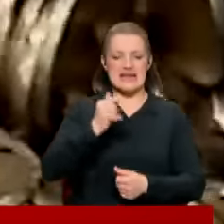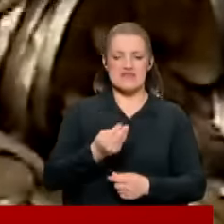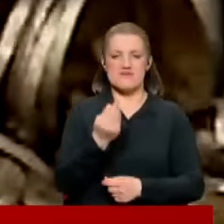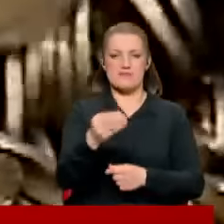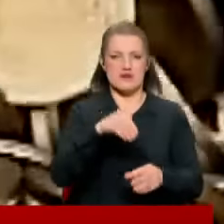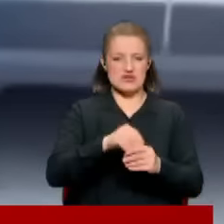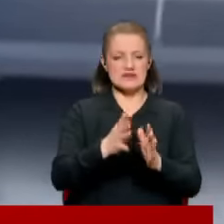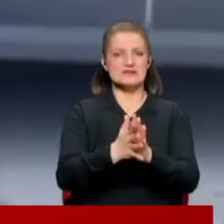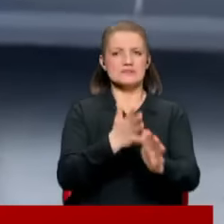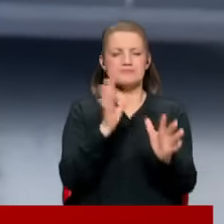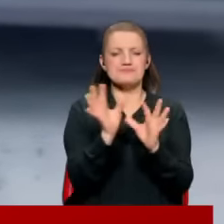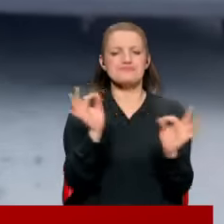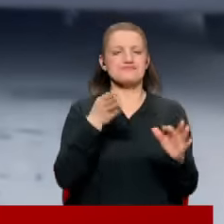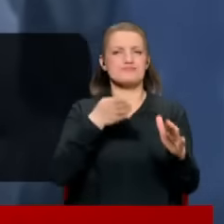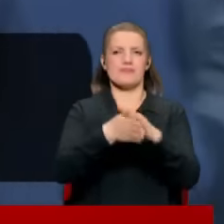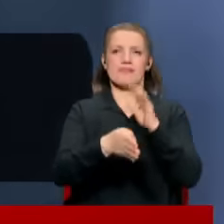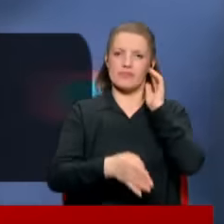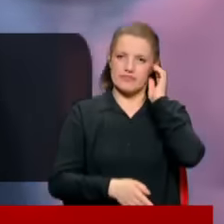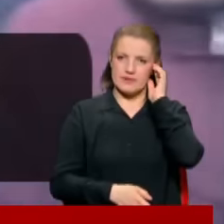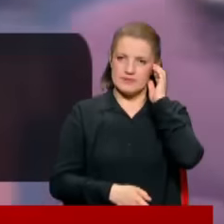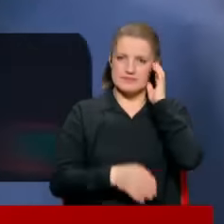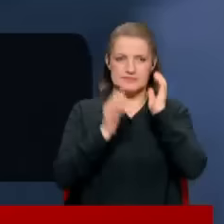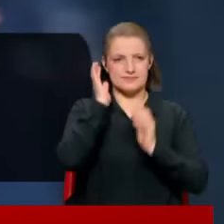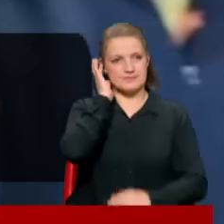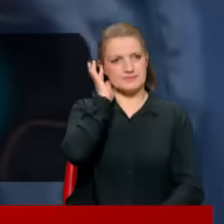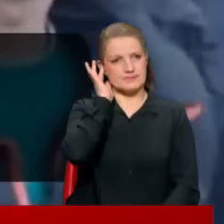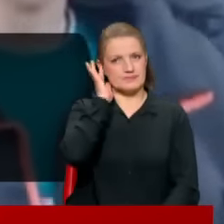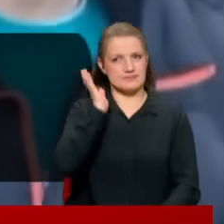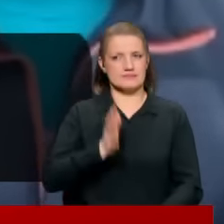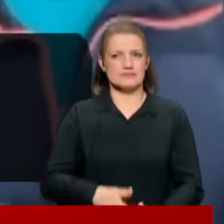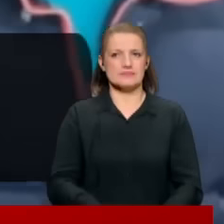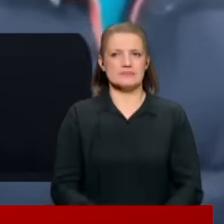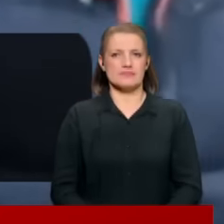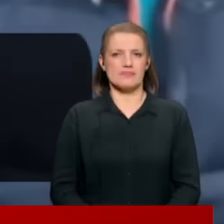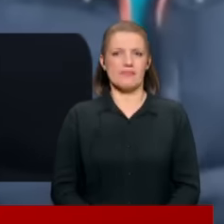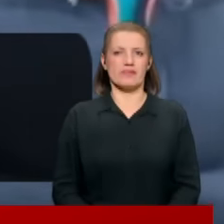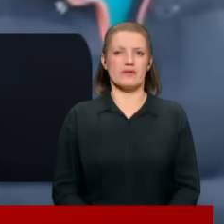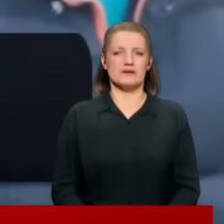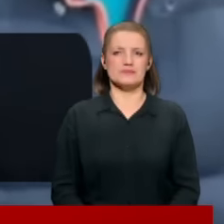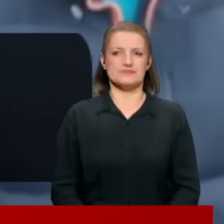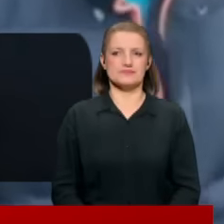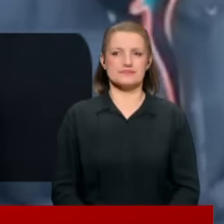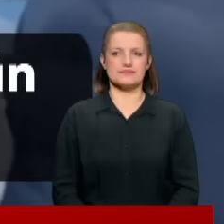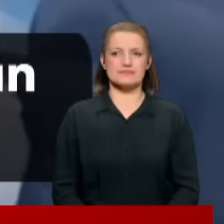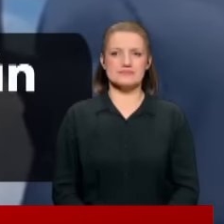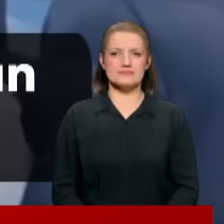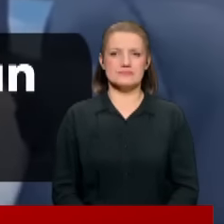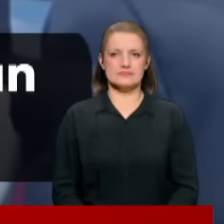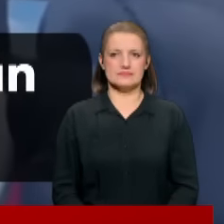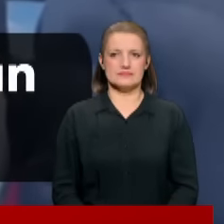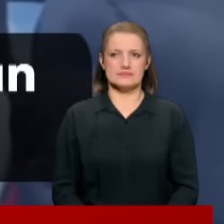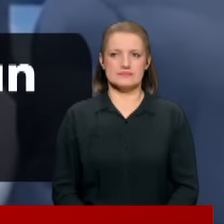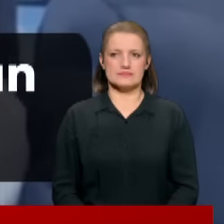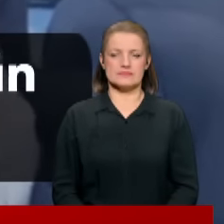için kuyruğa erken saatte giriyorlar. Çilemi mi anlatayım, soğuğumu mu anlatayım, oruçu burada bekledim mi anlatayım, hangisini anlatayım? WhatsApp grubu